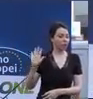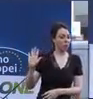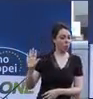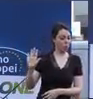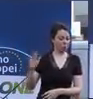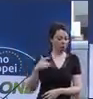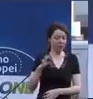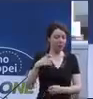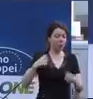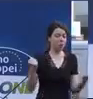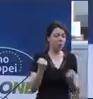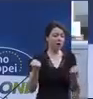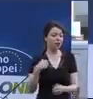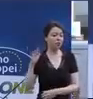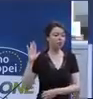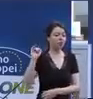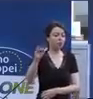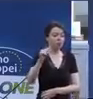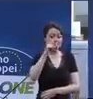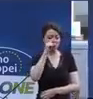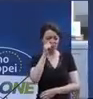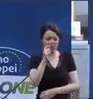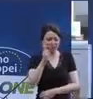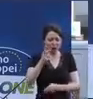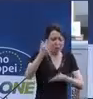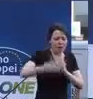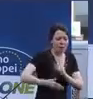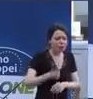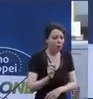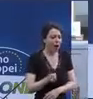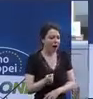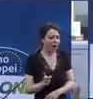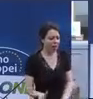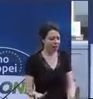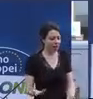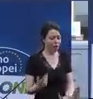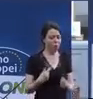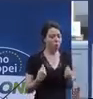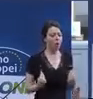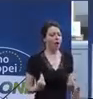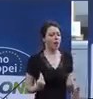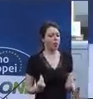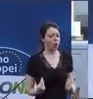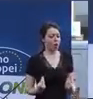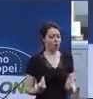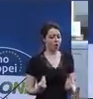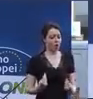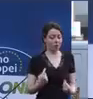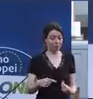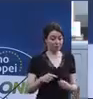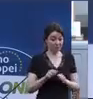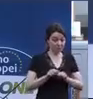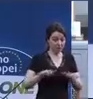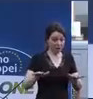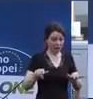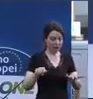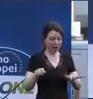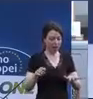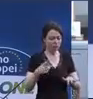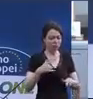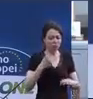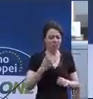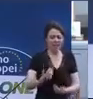fa propaganda tutti i giorni per Putin Qual è il limite Quand'è che i media assumeranno su di loro